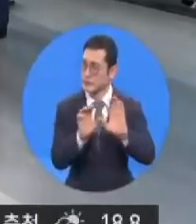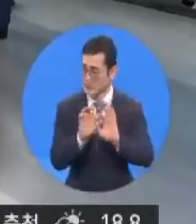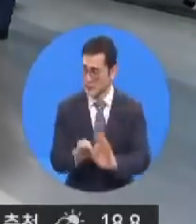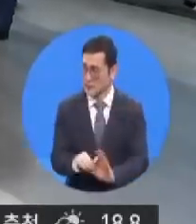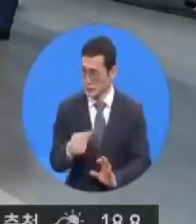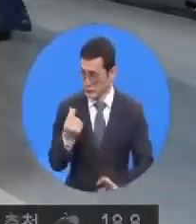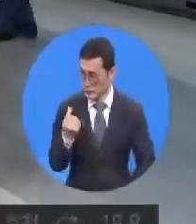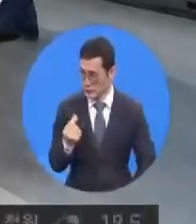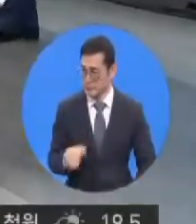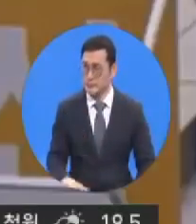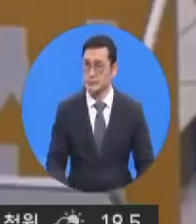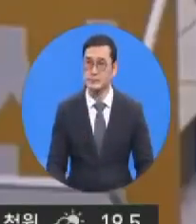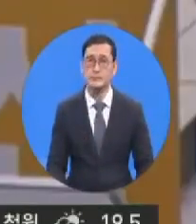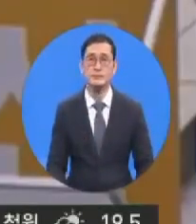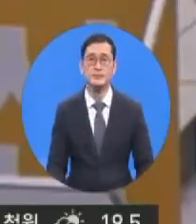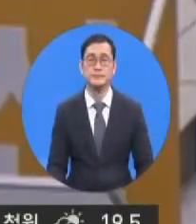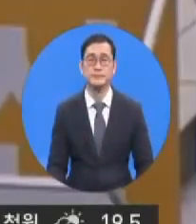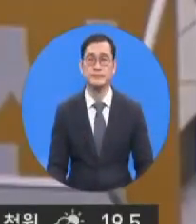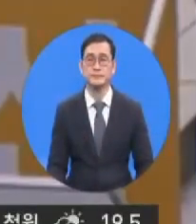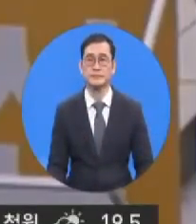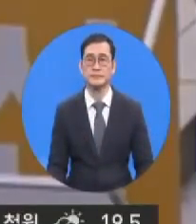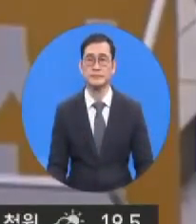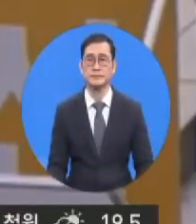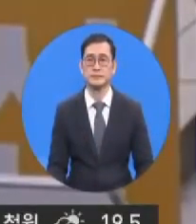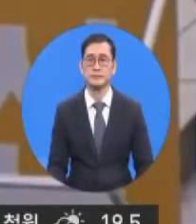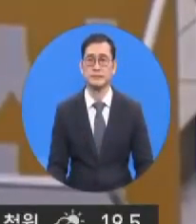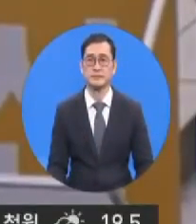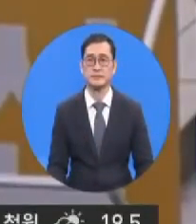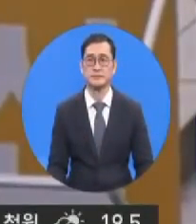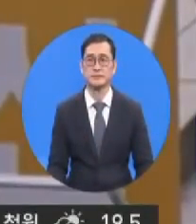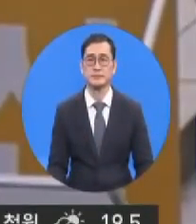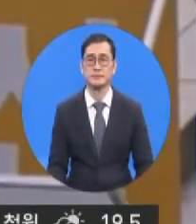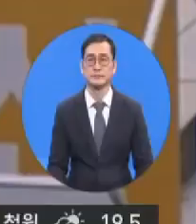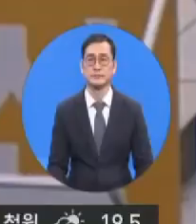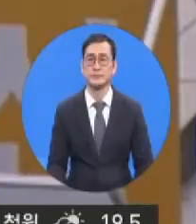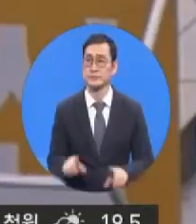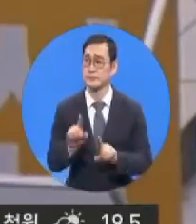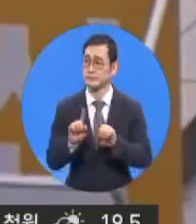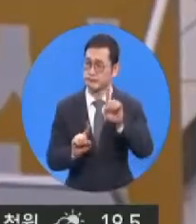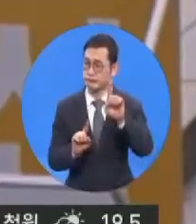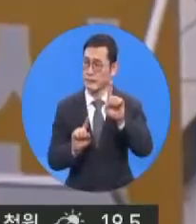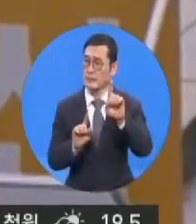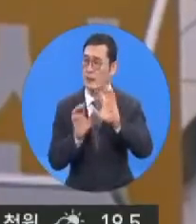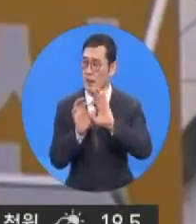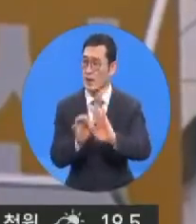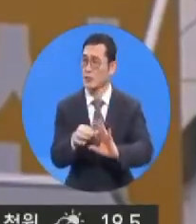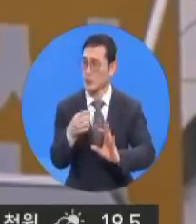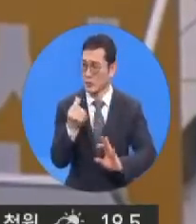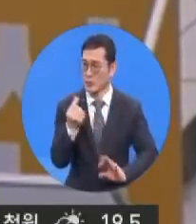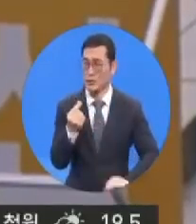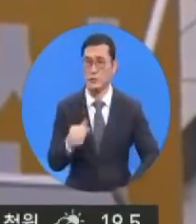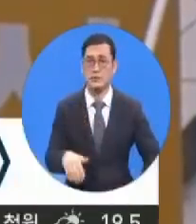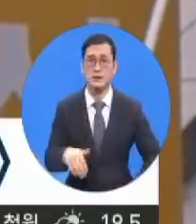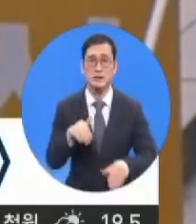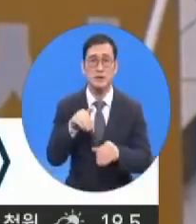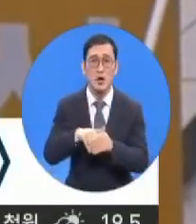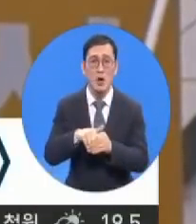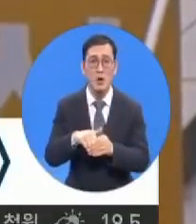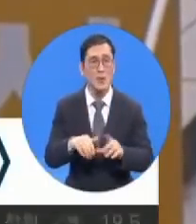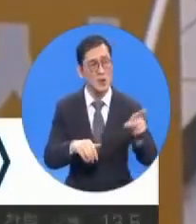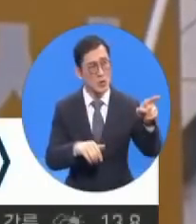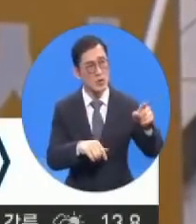되겠죠? 그렇죠. 그러니까 지금까지 여론조사 추이를 보면 전체적으로 네. 지금의 추세가 계속 유지가 되고 있어요. 네. 기본적으로 선거의 프레임 자체가